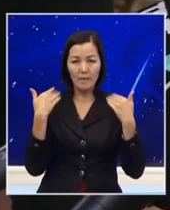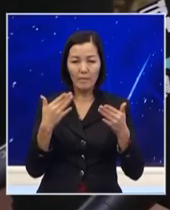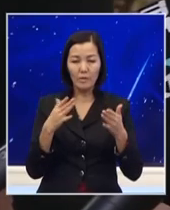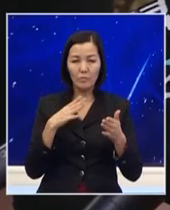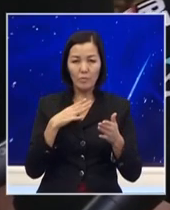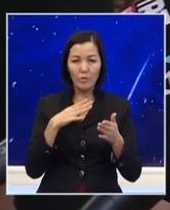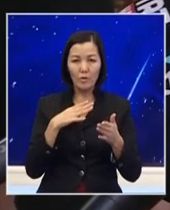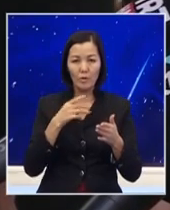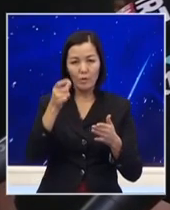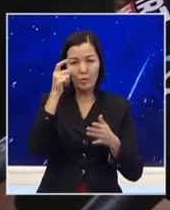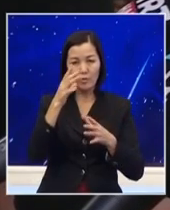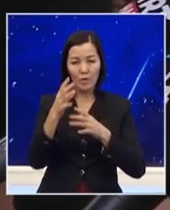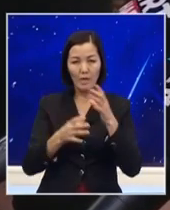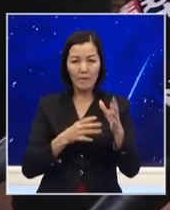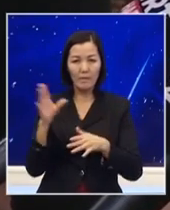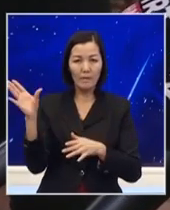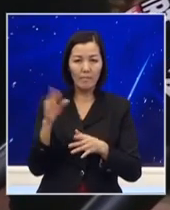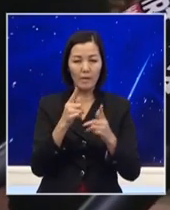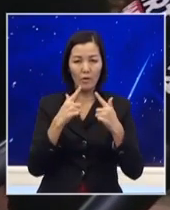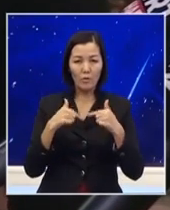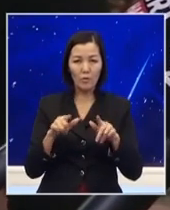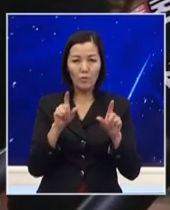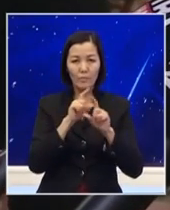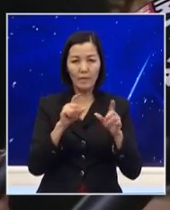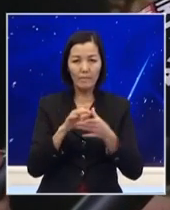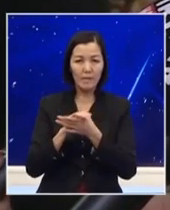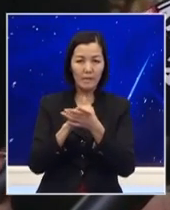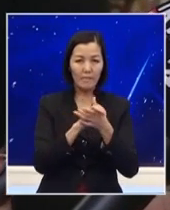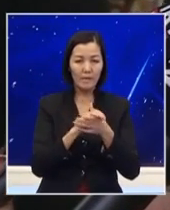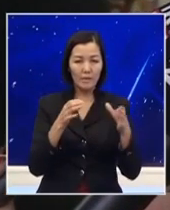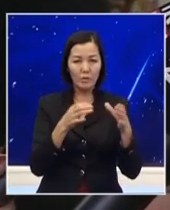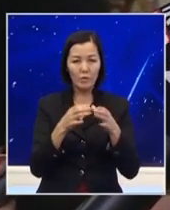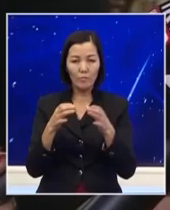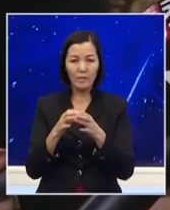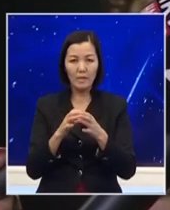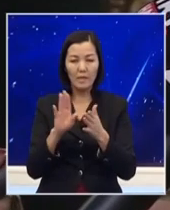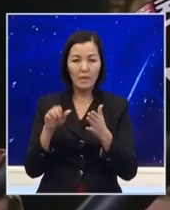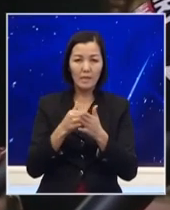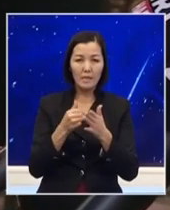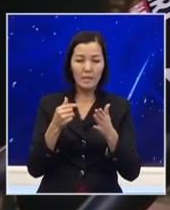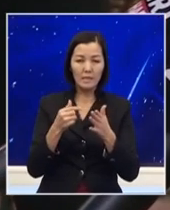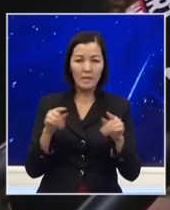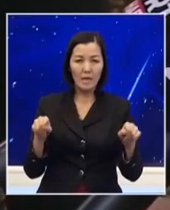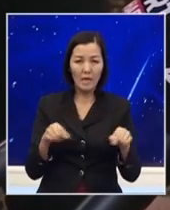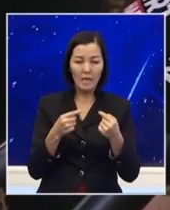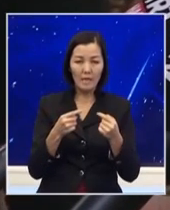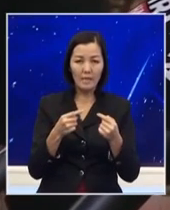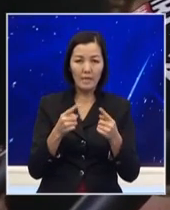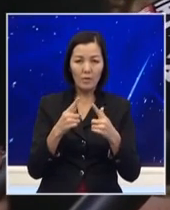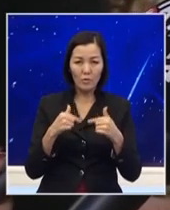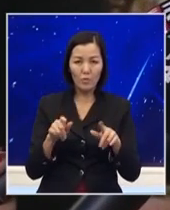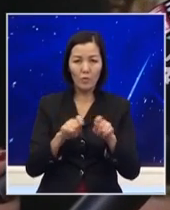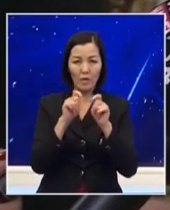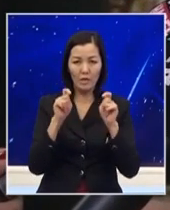айтқанда, түркі әлеміндегі барлық институционалдық құрылымдар мен ынтымақтастық ұйымдардың негізін қалады. Сол арқылы қазіргі кезеңде